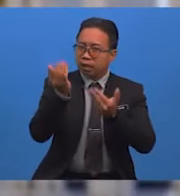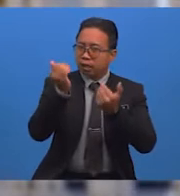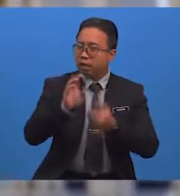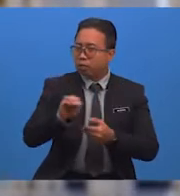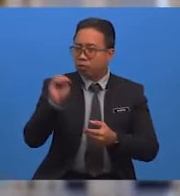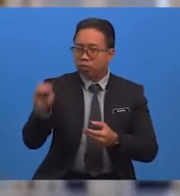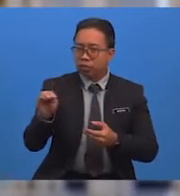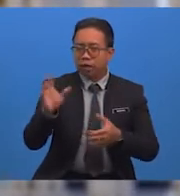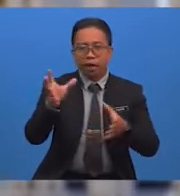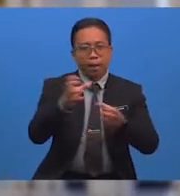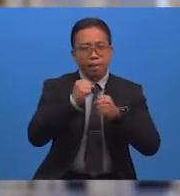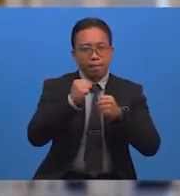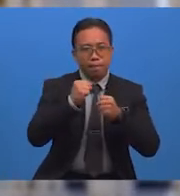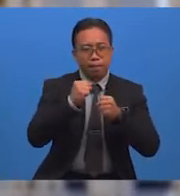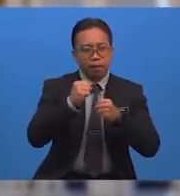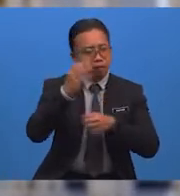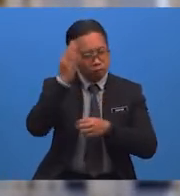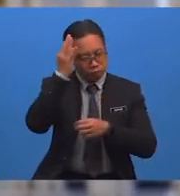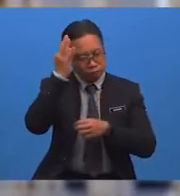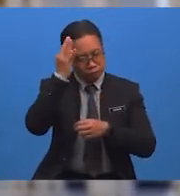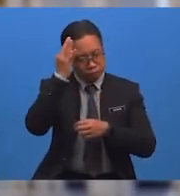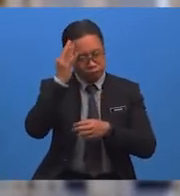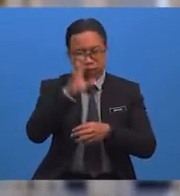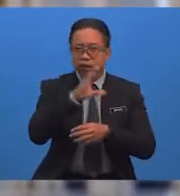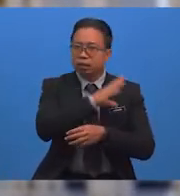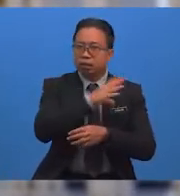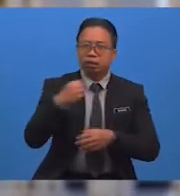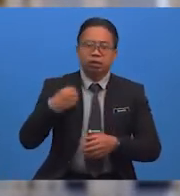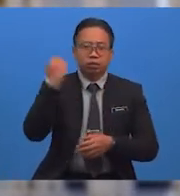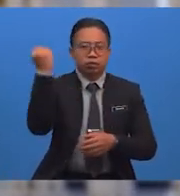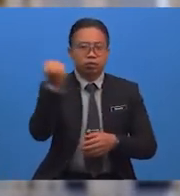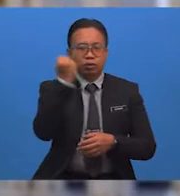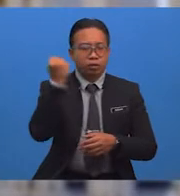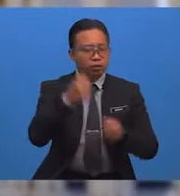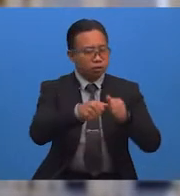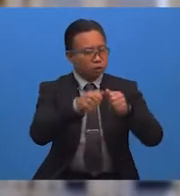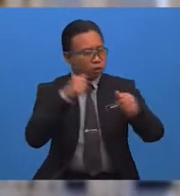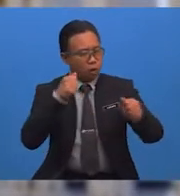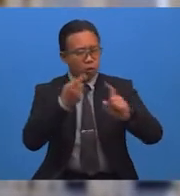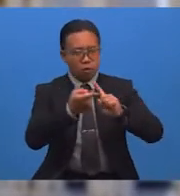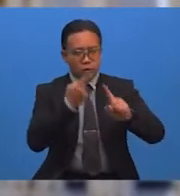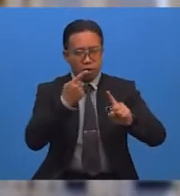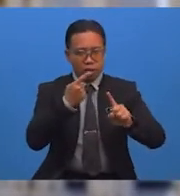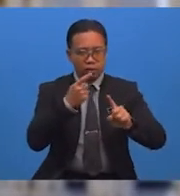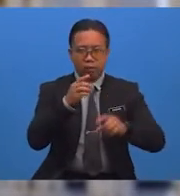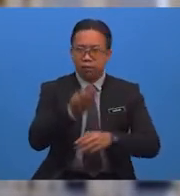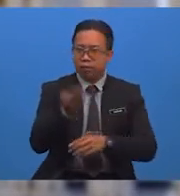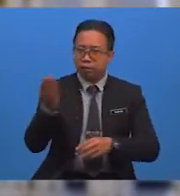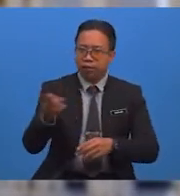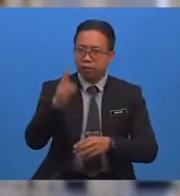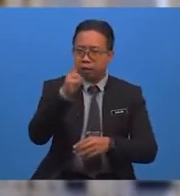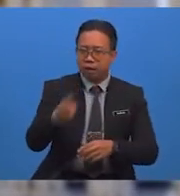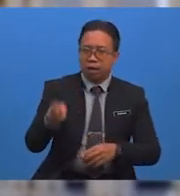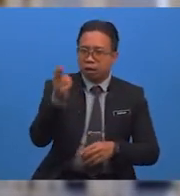murid-murid sekalian mengambil iktibar daripadanya dan sentiasa menjauhi perkara tersebut dalam kehidupan